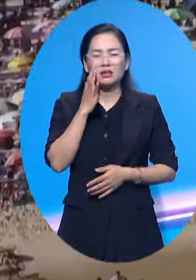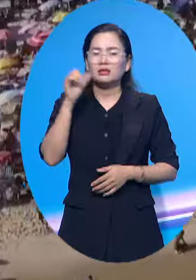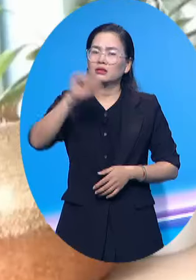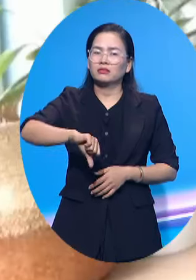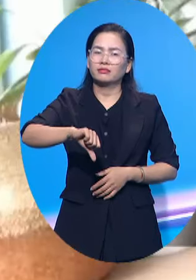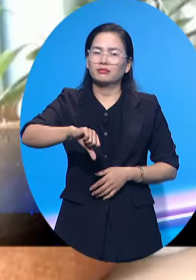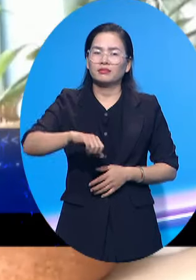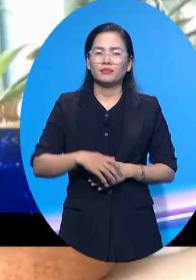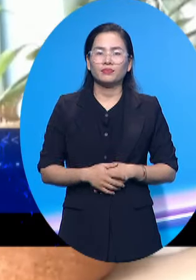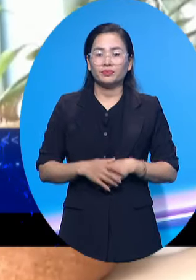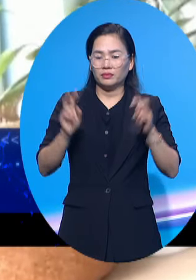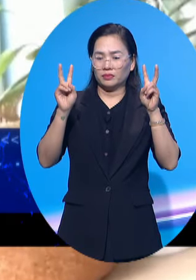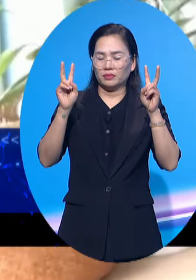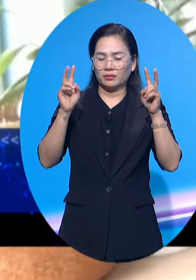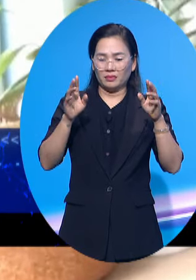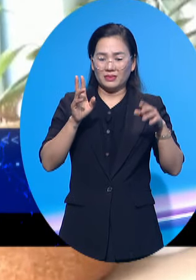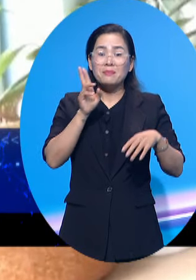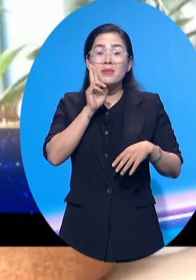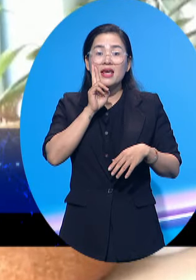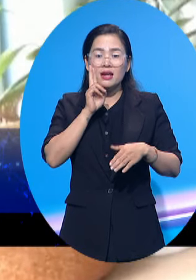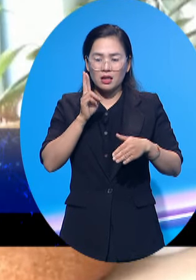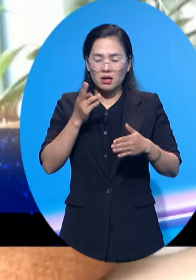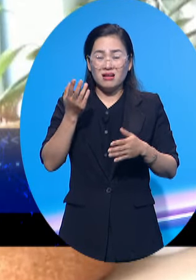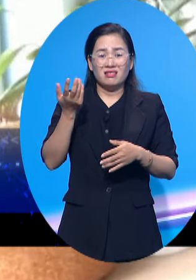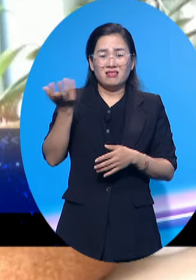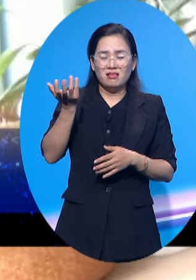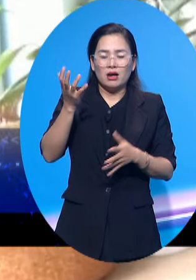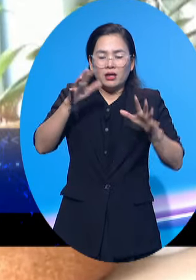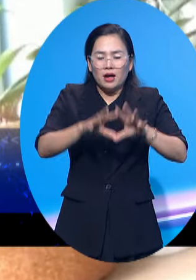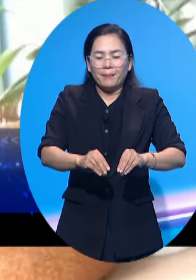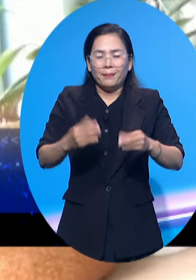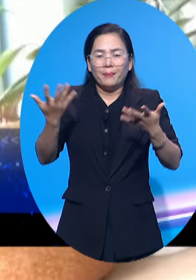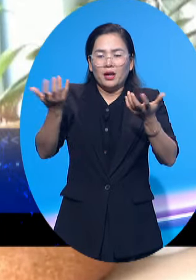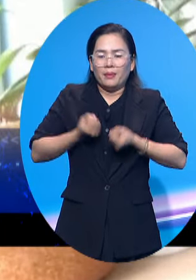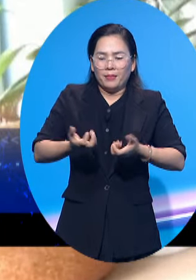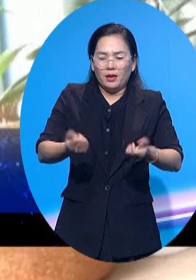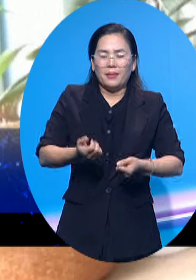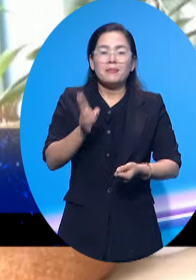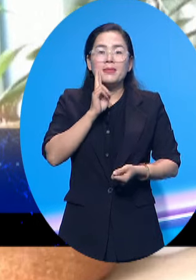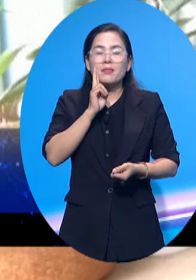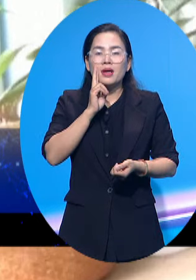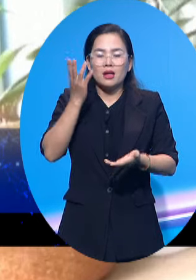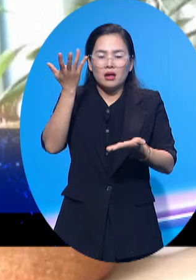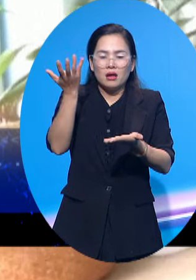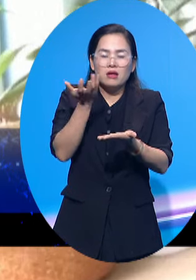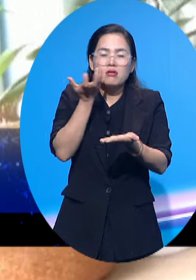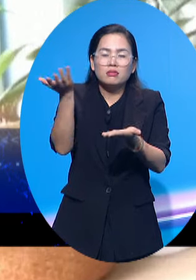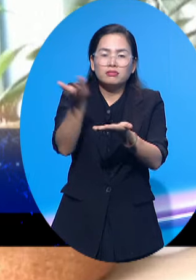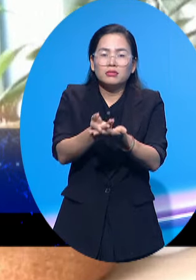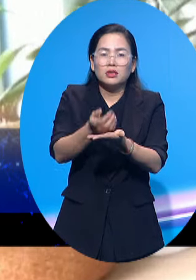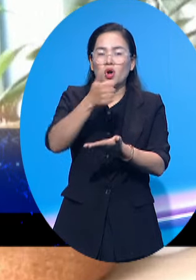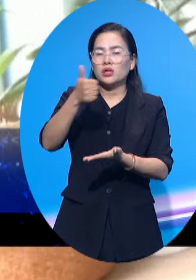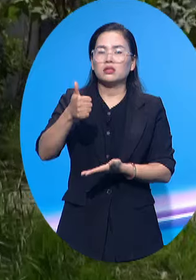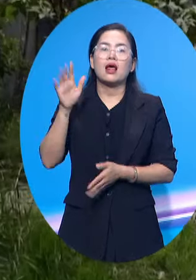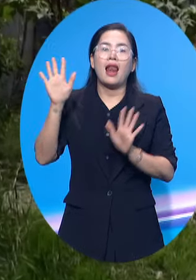tinh. Đại dương đã hấp thụ 90% nhiệt lượng tăng thêm từ biến đổi khí hậu, từ sự nóng lên toàn cầu do con người gây